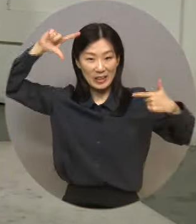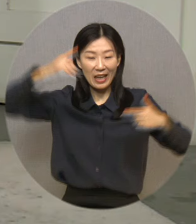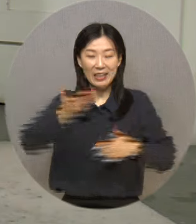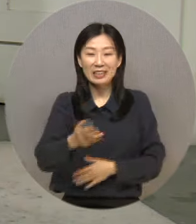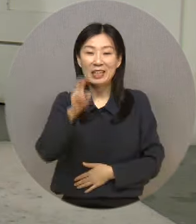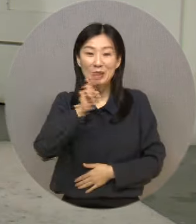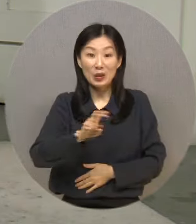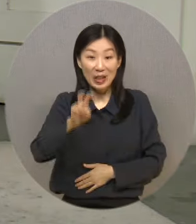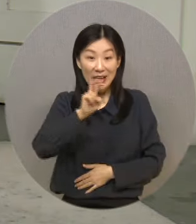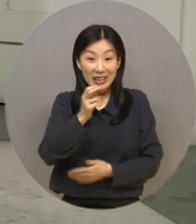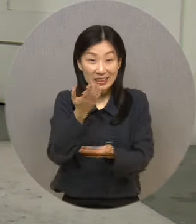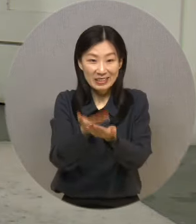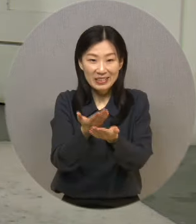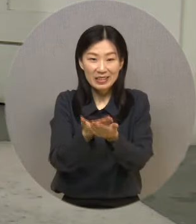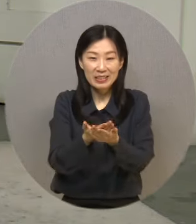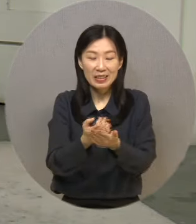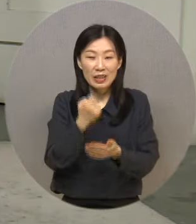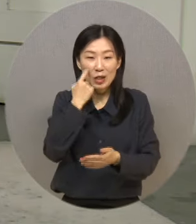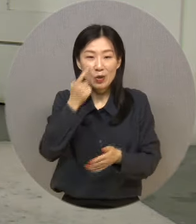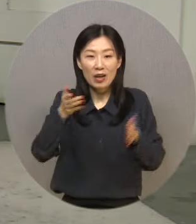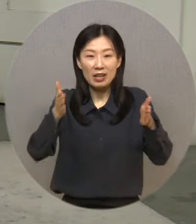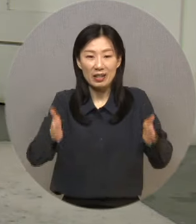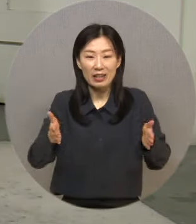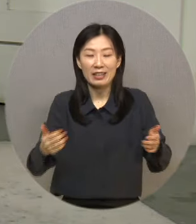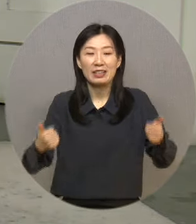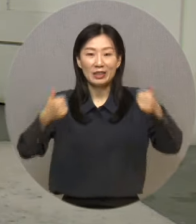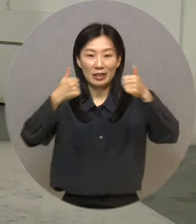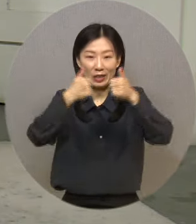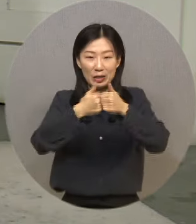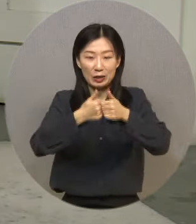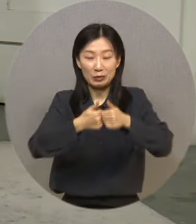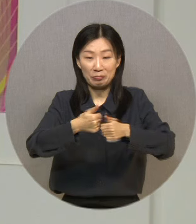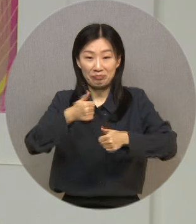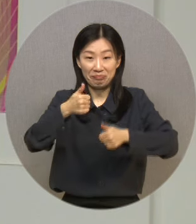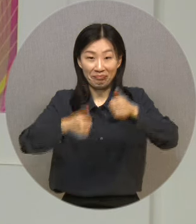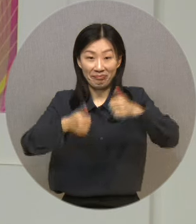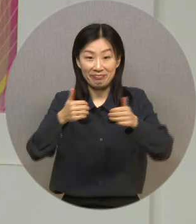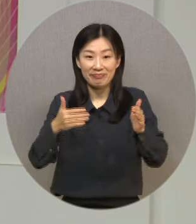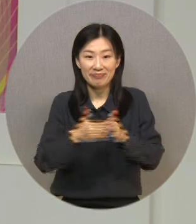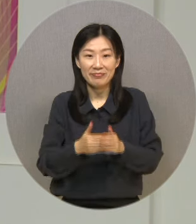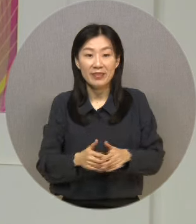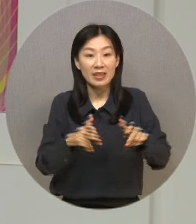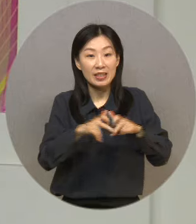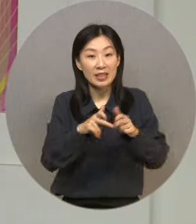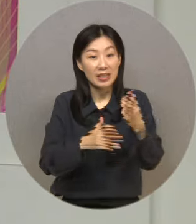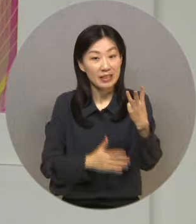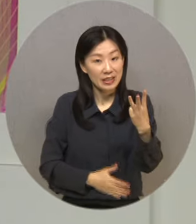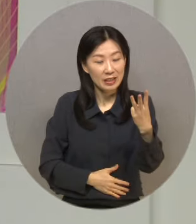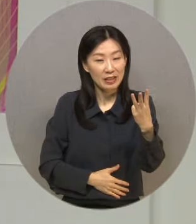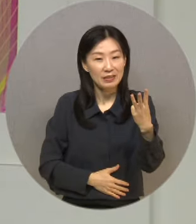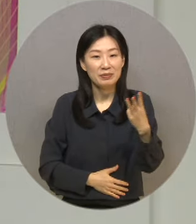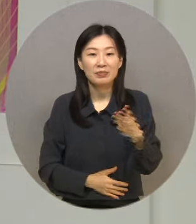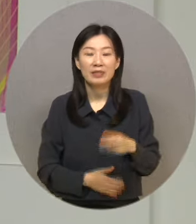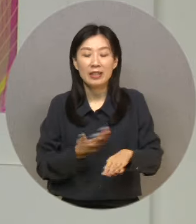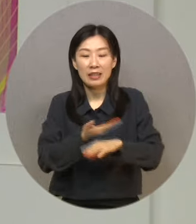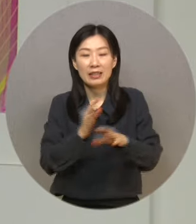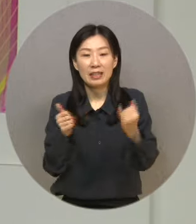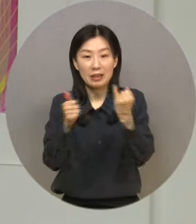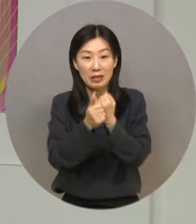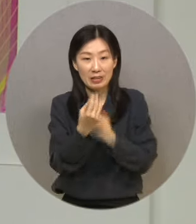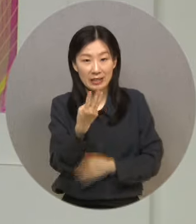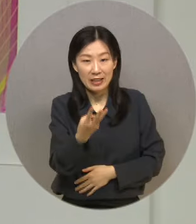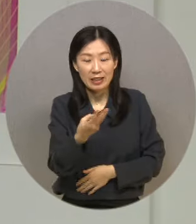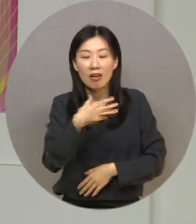들려주세요. 월간 결선의 경연 무대를 모두 마쳤습니다. 네, 장애인 세 분, 다문화 가족 세 분, 그리고 어르신 세